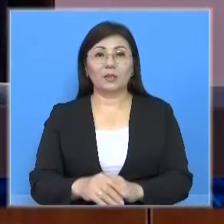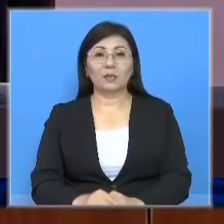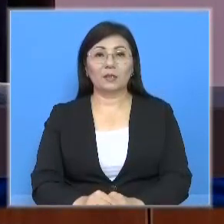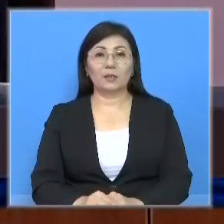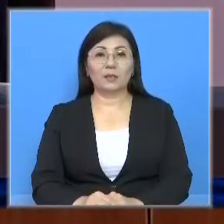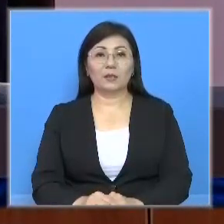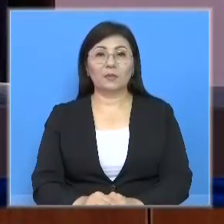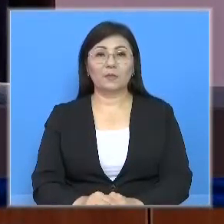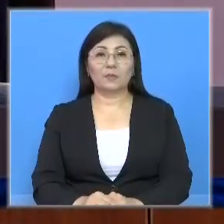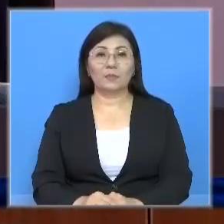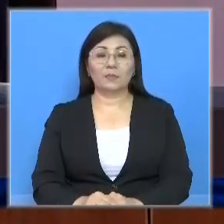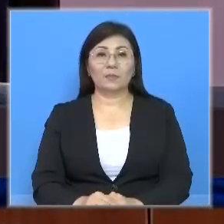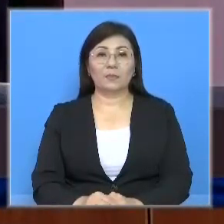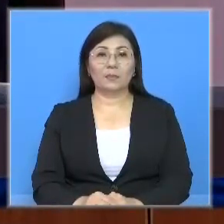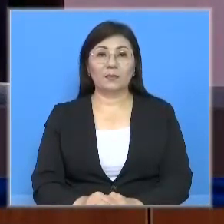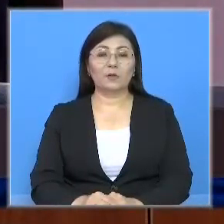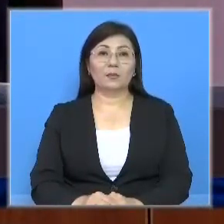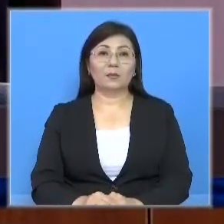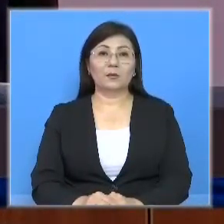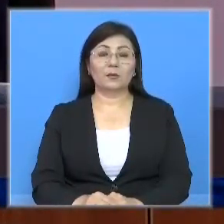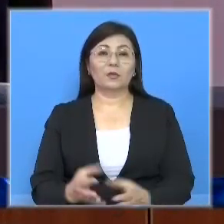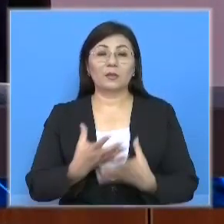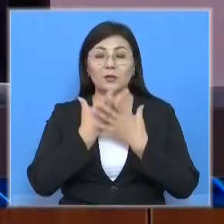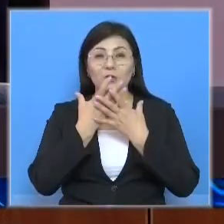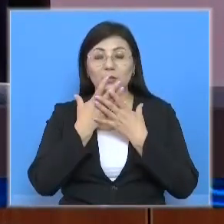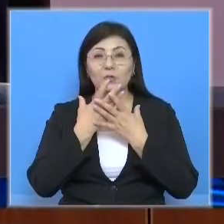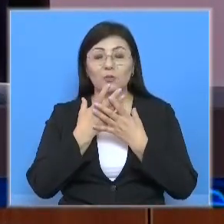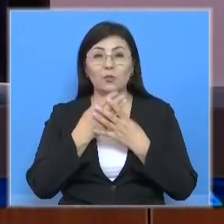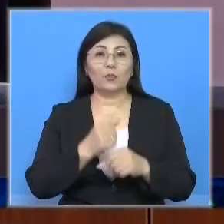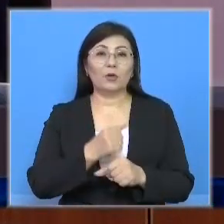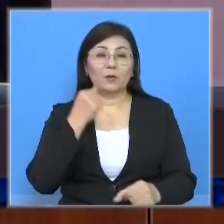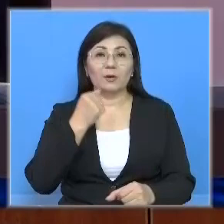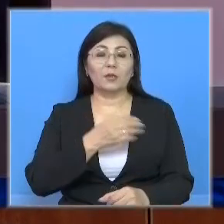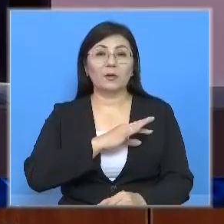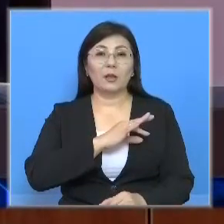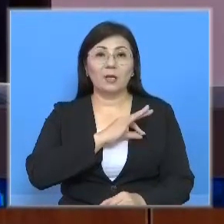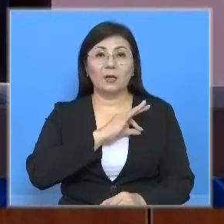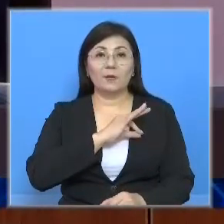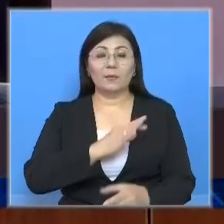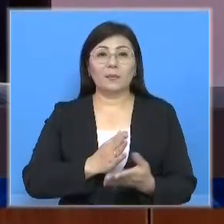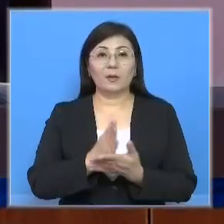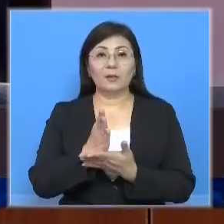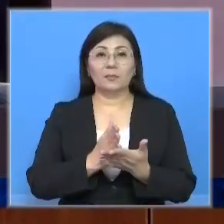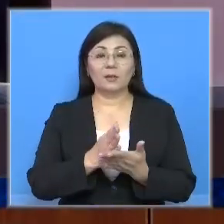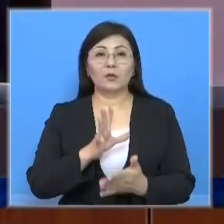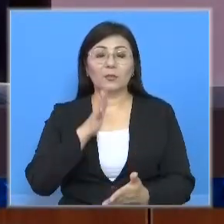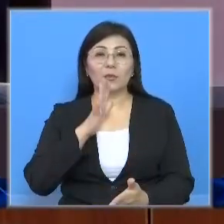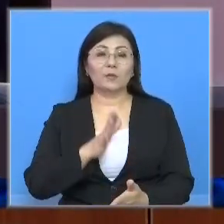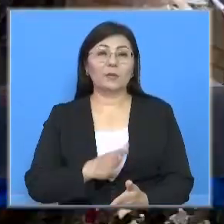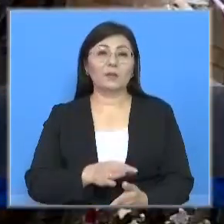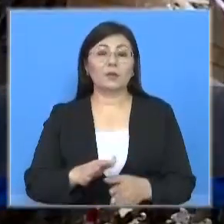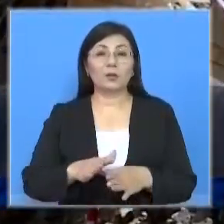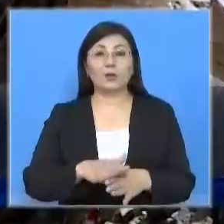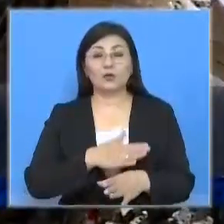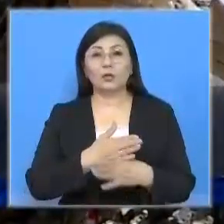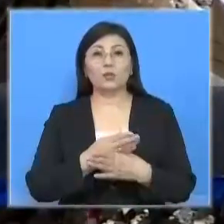ППУ құбырлары жылу құбырларының қызмет ету мерзімін ұзартуға мүмкіндік береді.